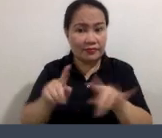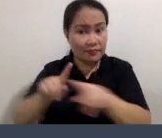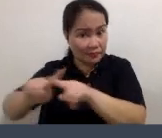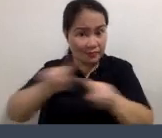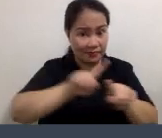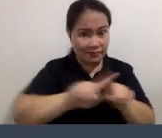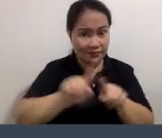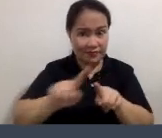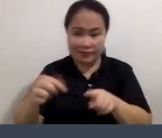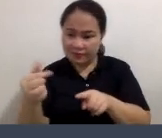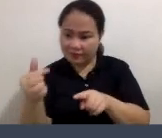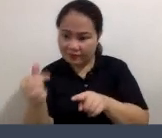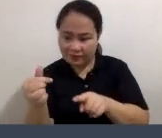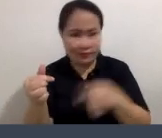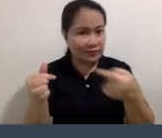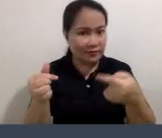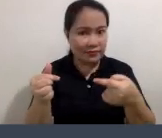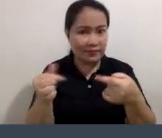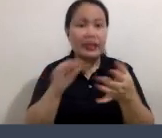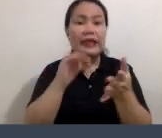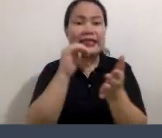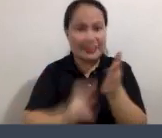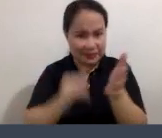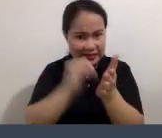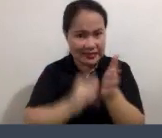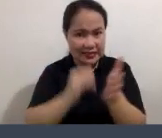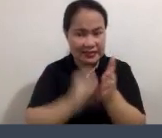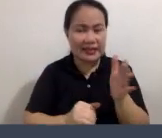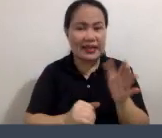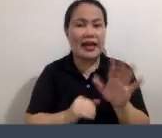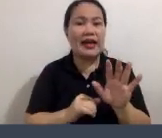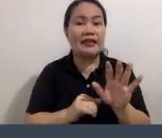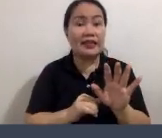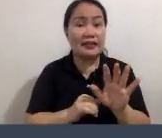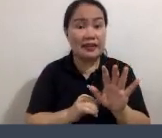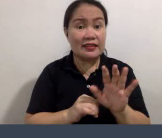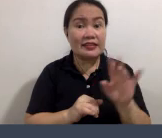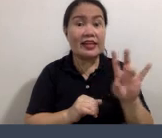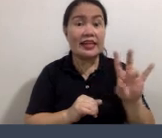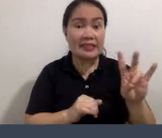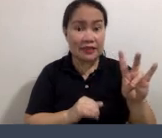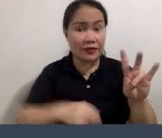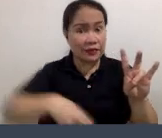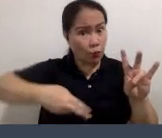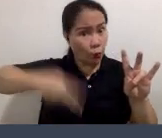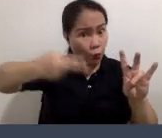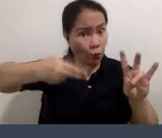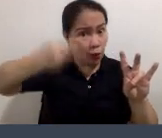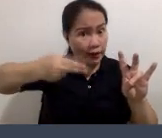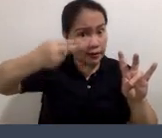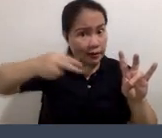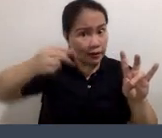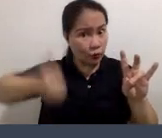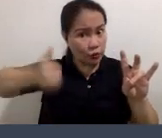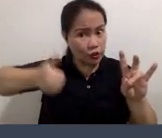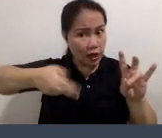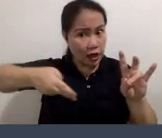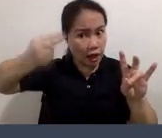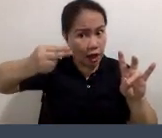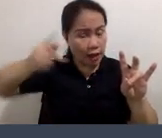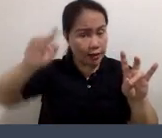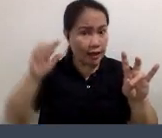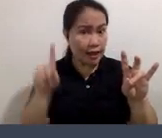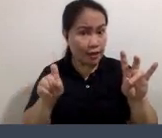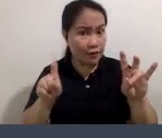ito ngayon, different sign na siya. So, different sign, subtract. So, 11 and 4, that is 7. Keep the sign of